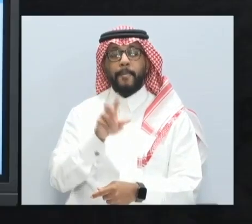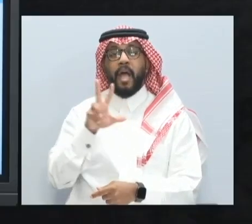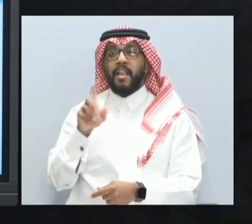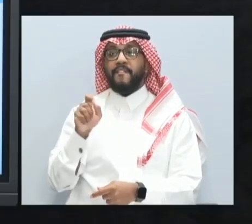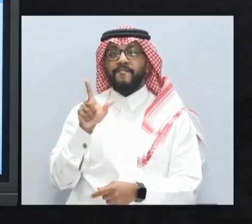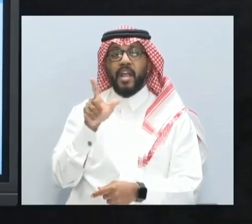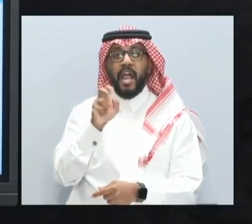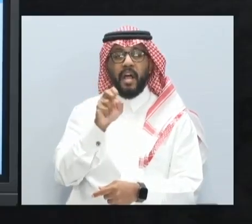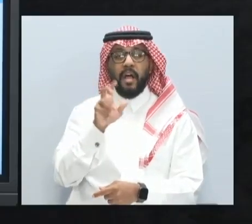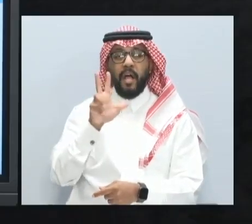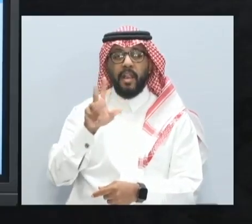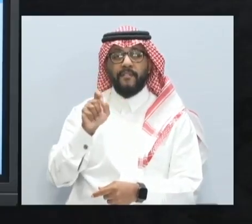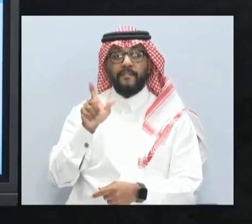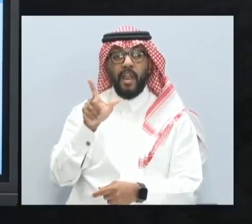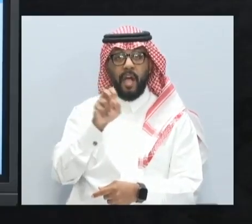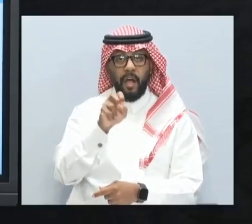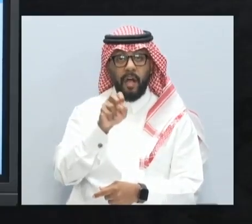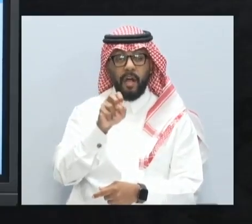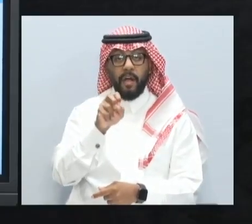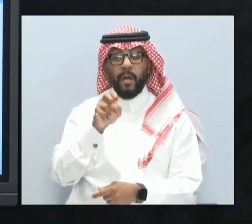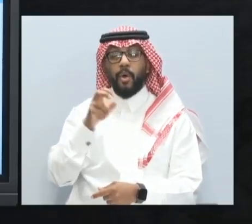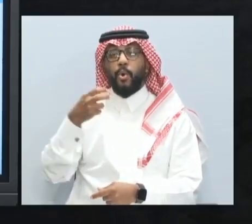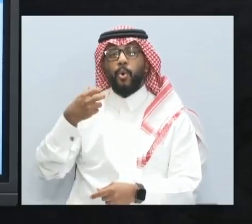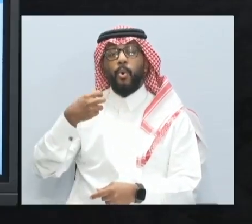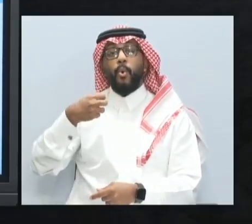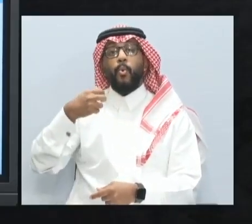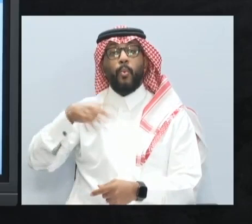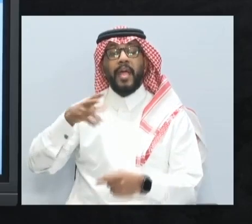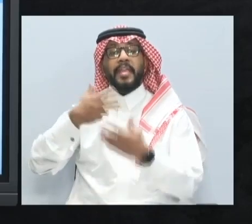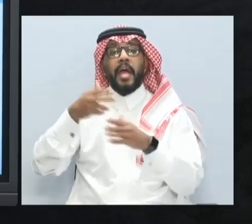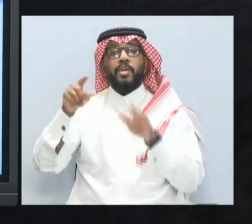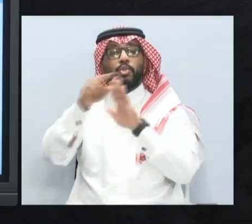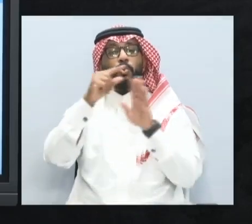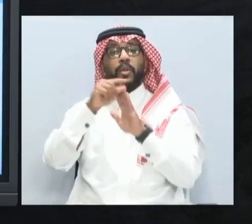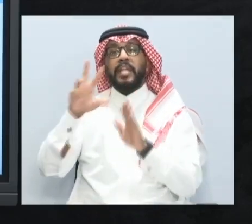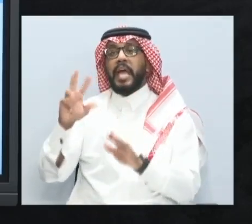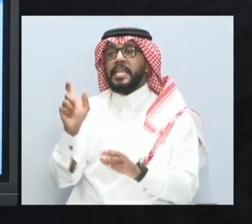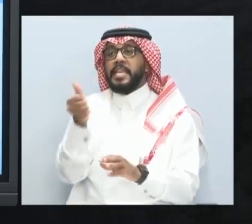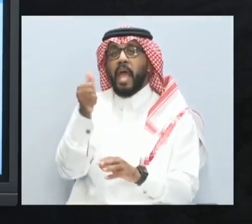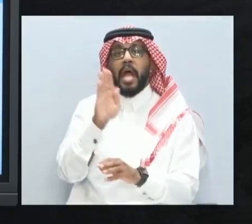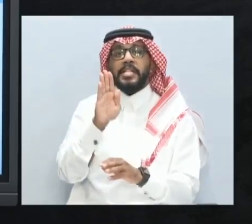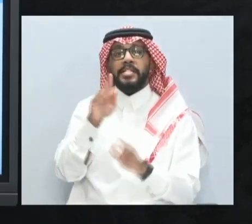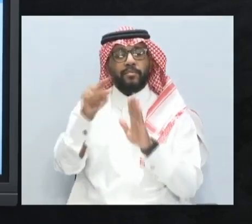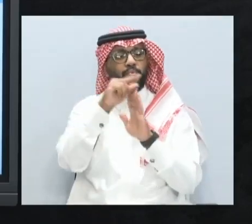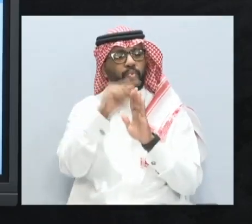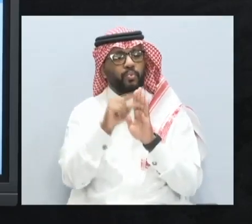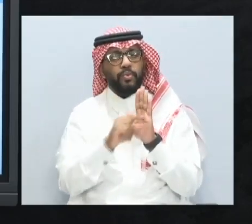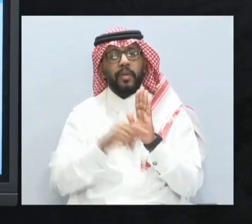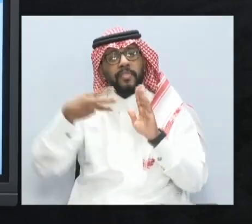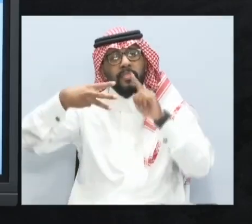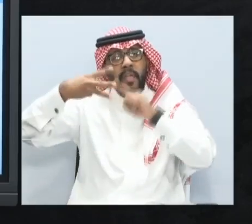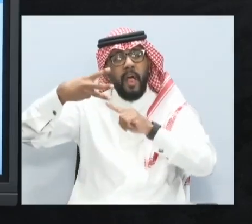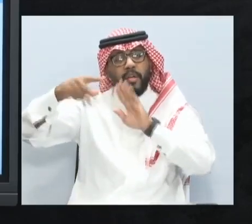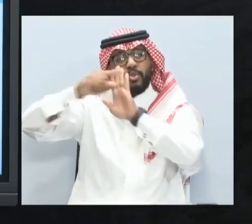المعوذتان سوره الفلق وسوره الناس وايضا سوره الاخلاص هذه الثلاثه اذا